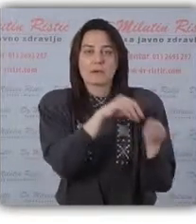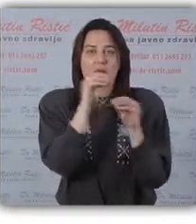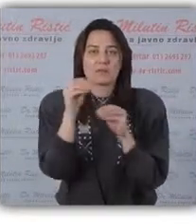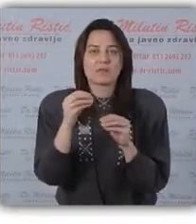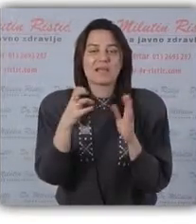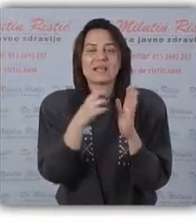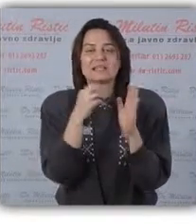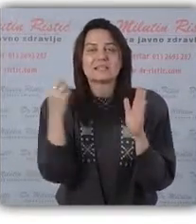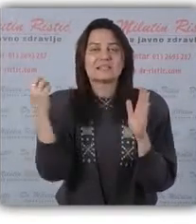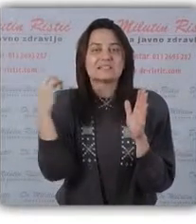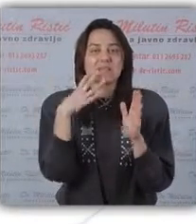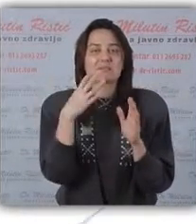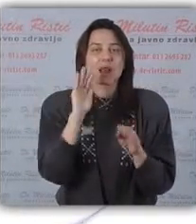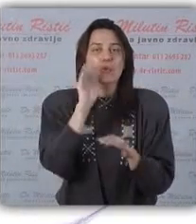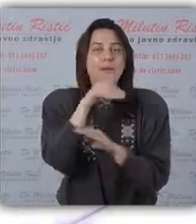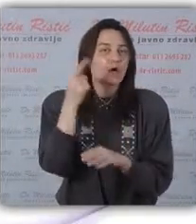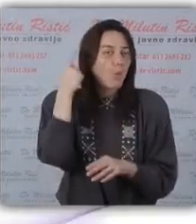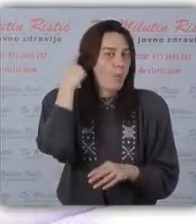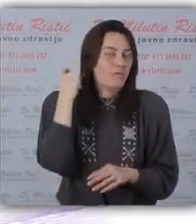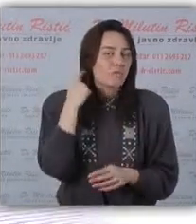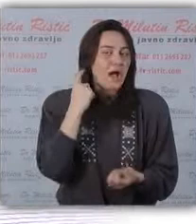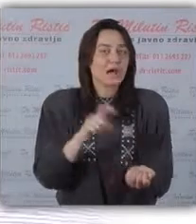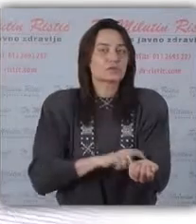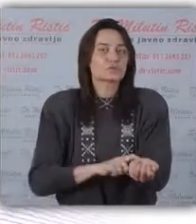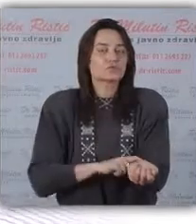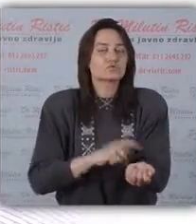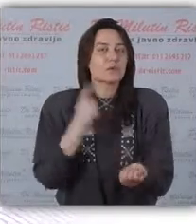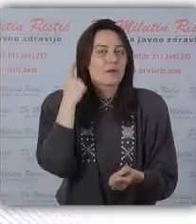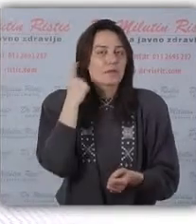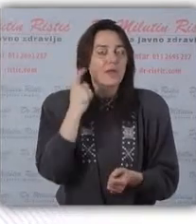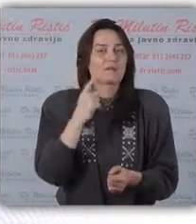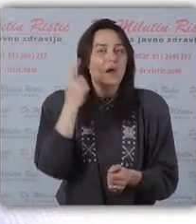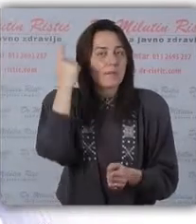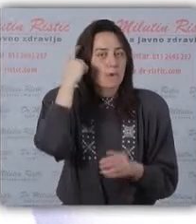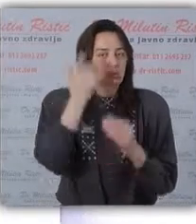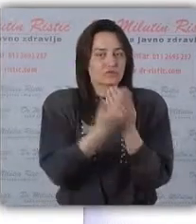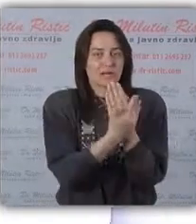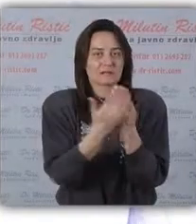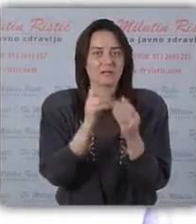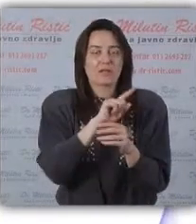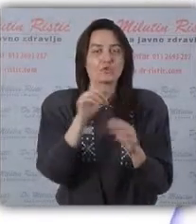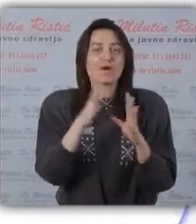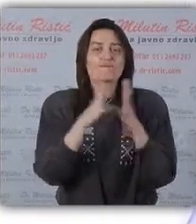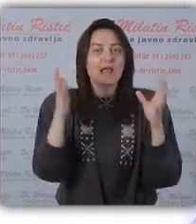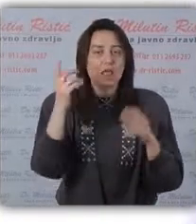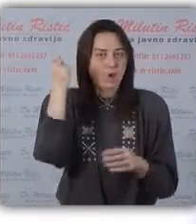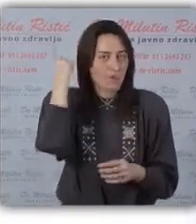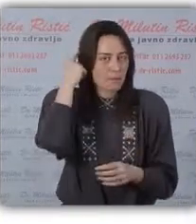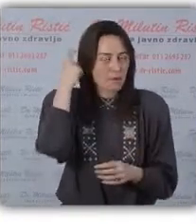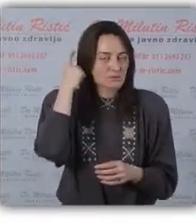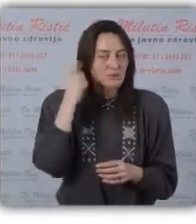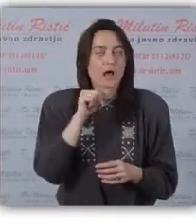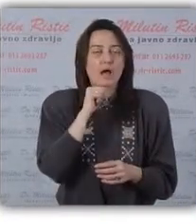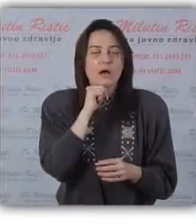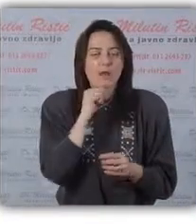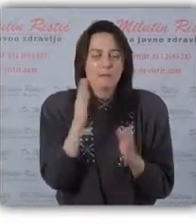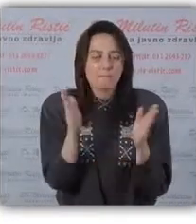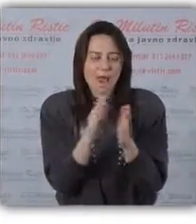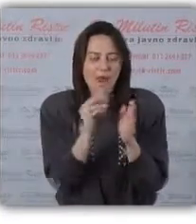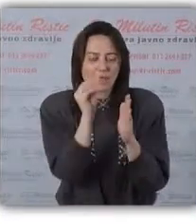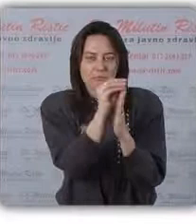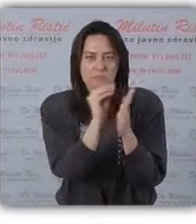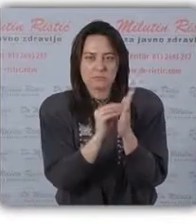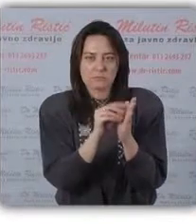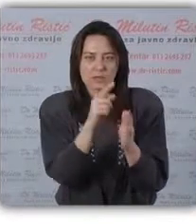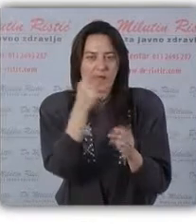u stvari prenosi signal preko uva, slušnog nerva, moždanog stabla do kore velikog mozga. Takođe se montiraju